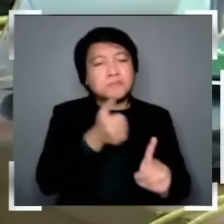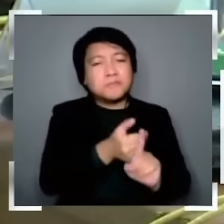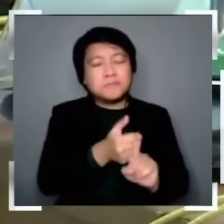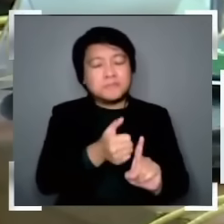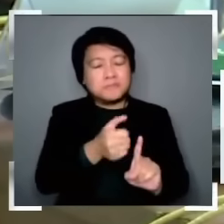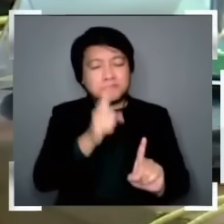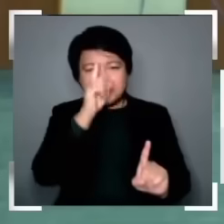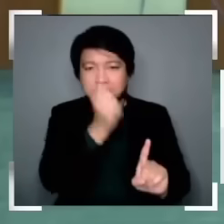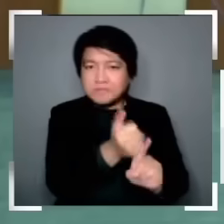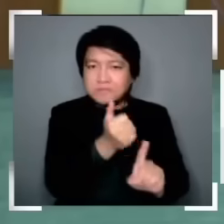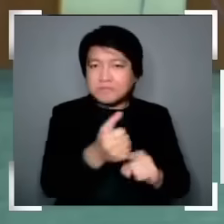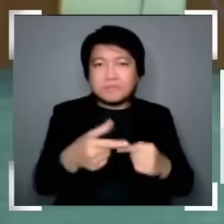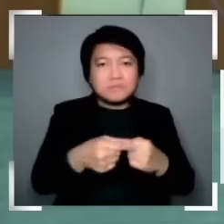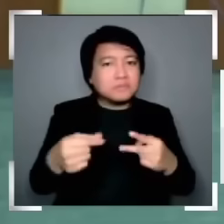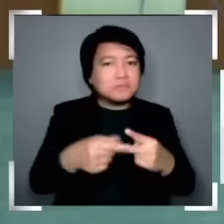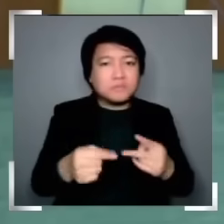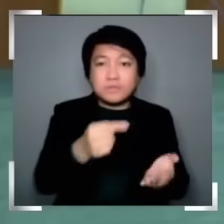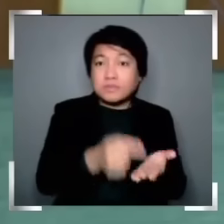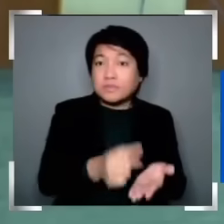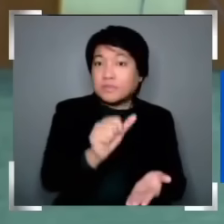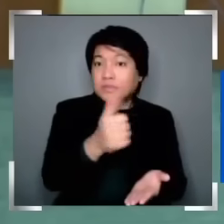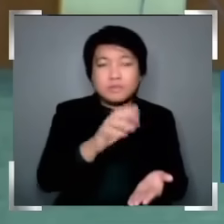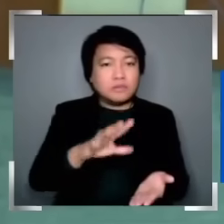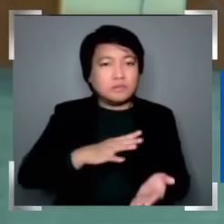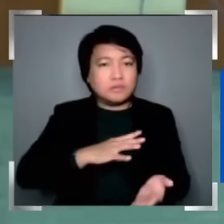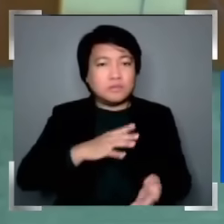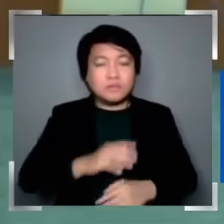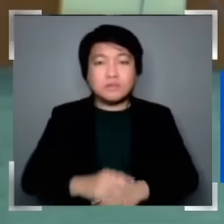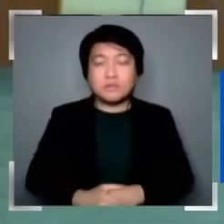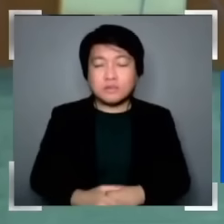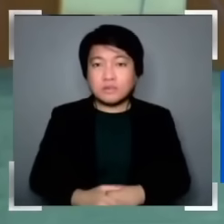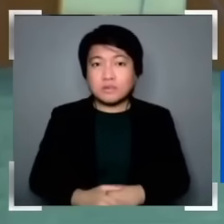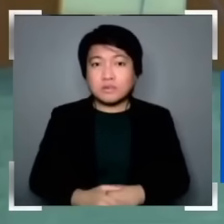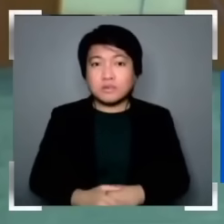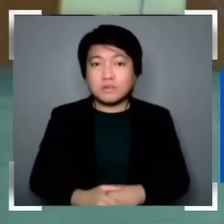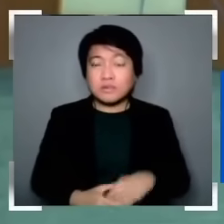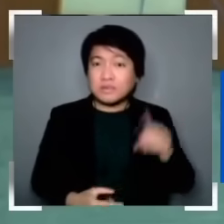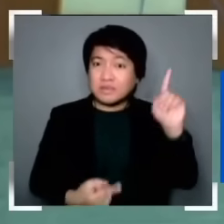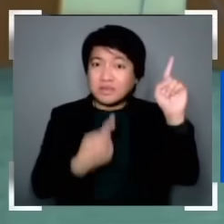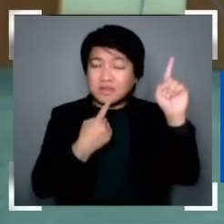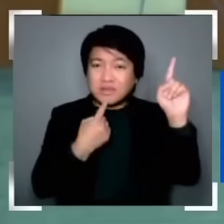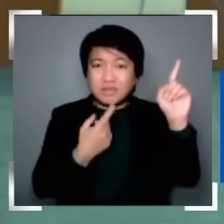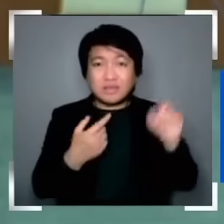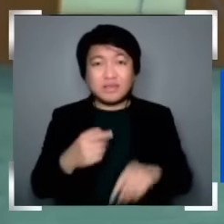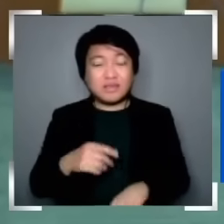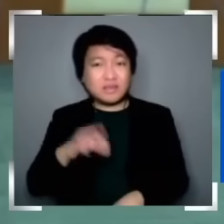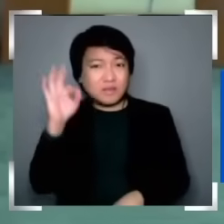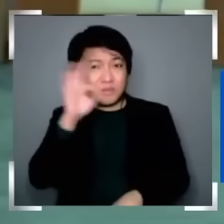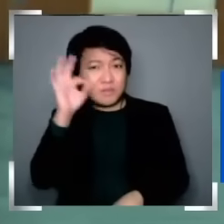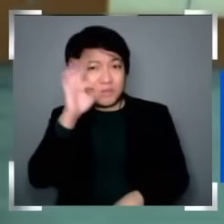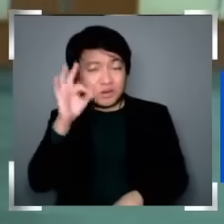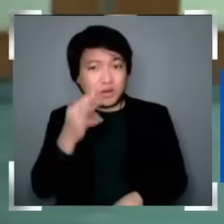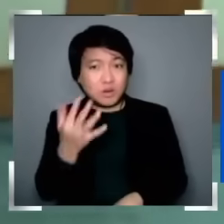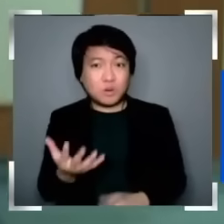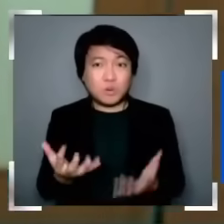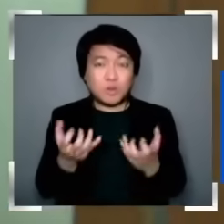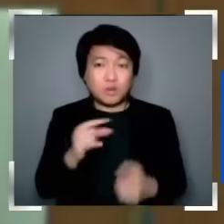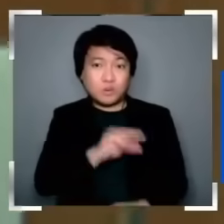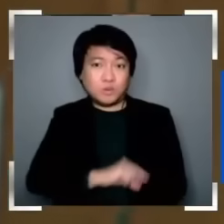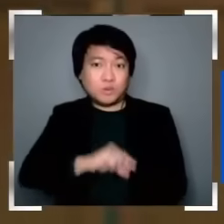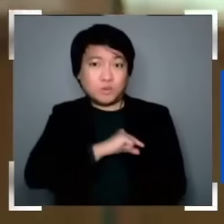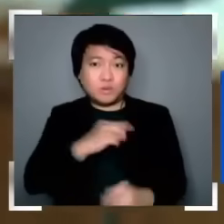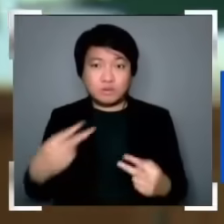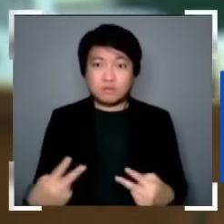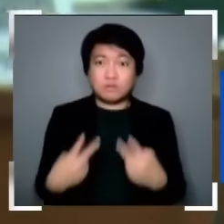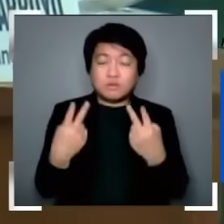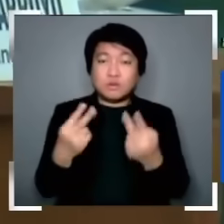Meaning they stop at grade 10. Ang baba ng tingin niyo sa Pilipino. Ang Pilipino, gusto nila quality education. They will go to colleges and universities because